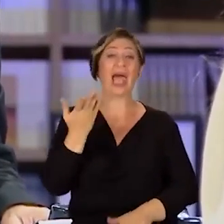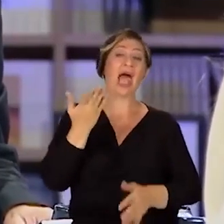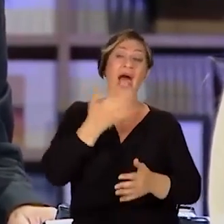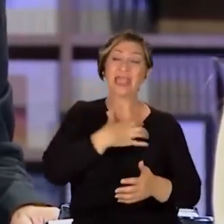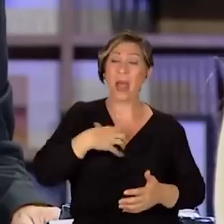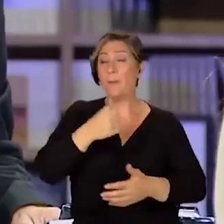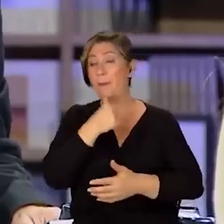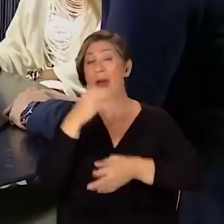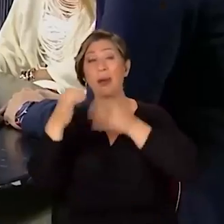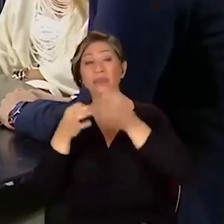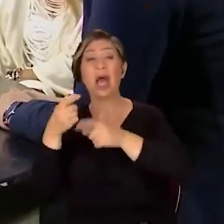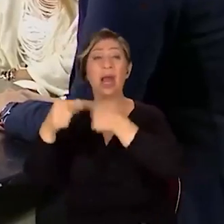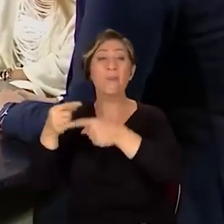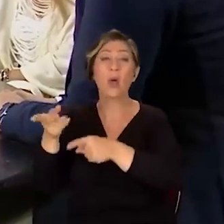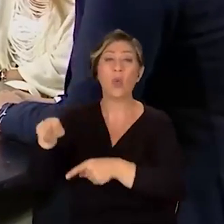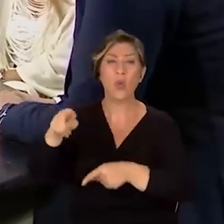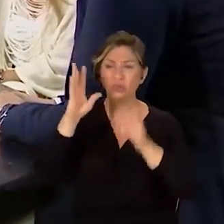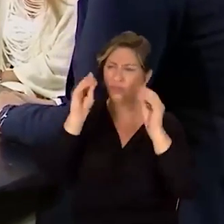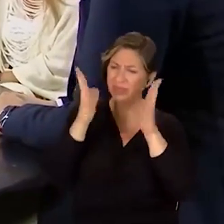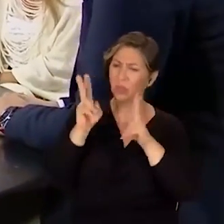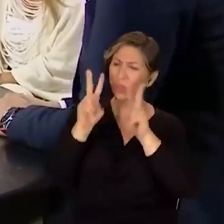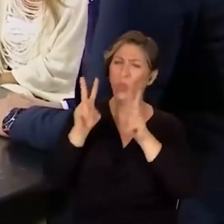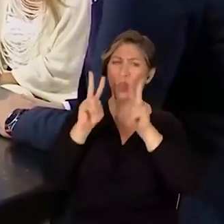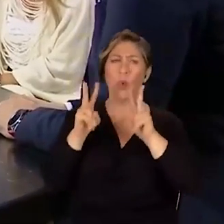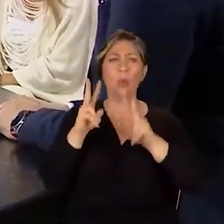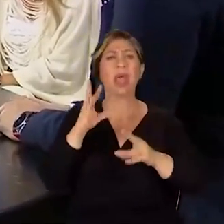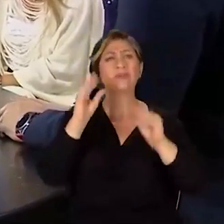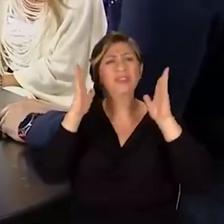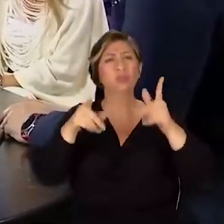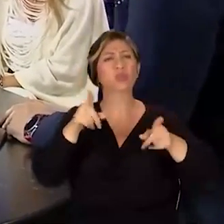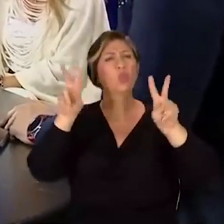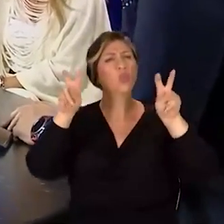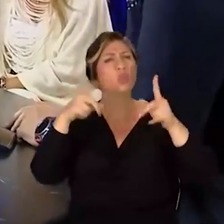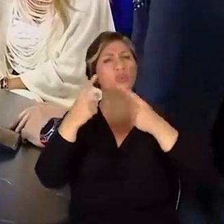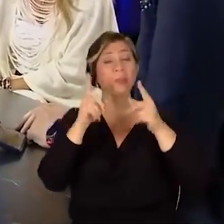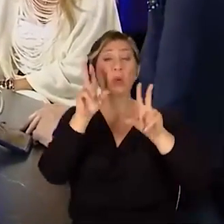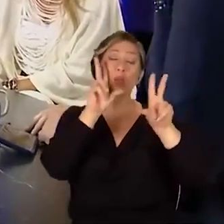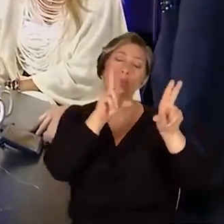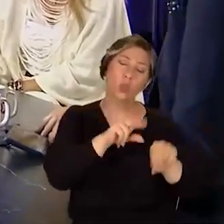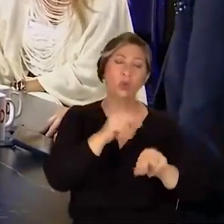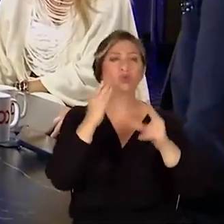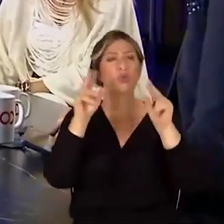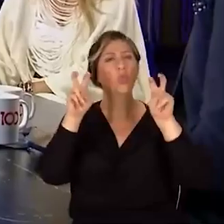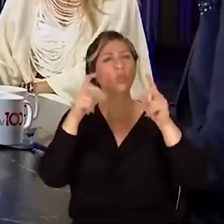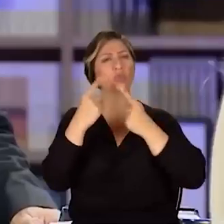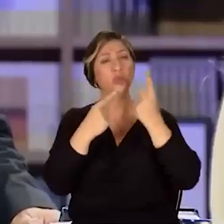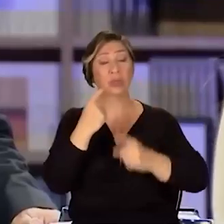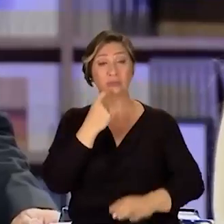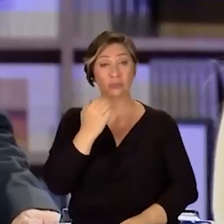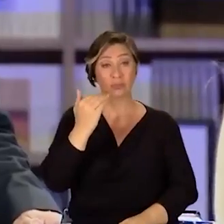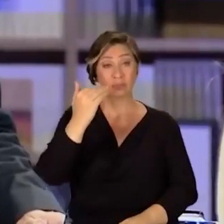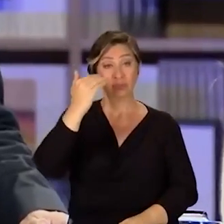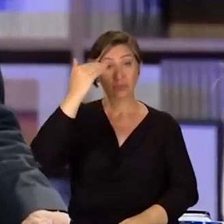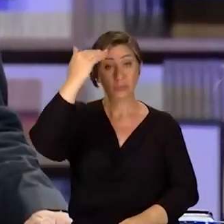ya anne babaları ölüyor şu sıralarda. Ölüm ölüm en çok bundan konuşuyorlar. Bir de uyku meselesinden çok konuşuyorlar. Çünkü yaş alıyorlar